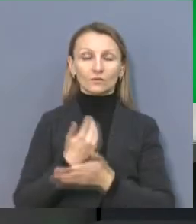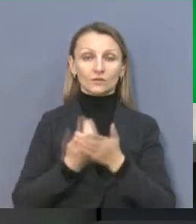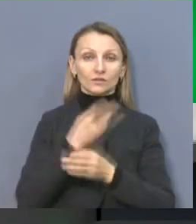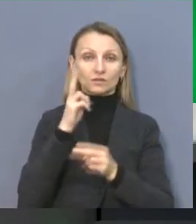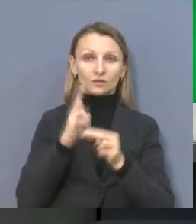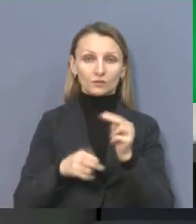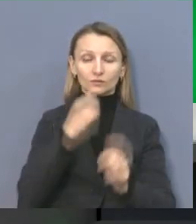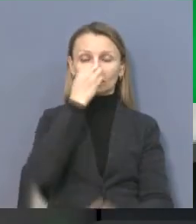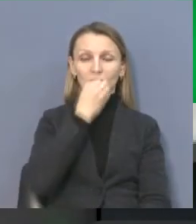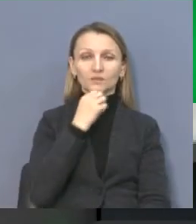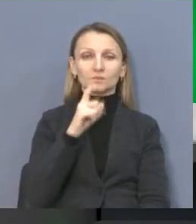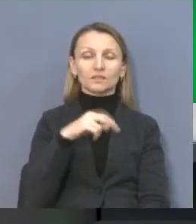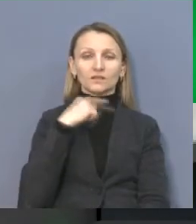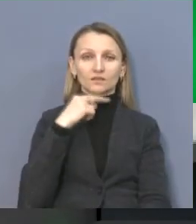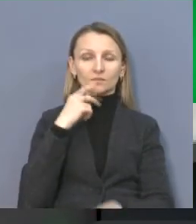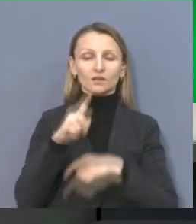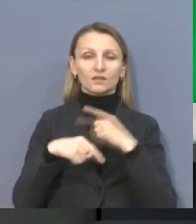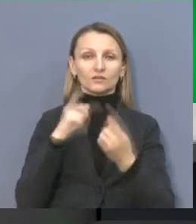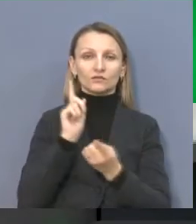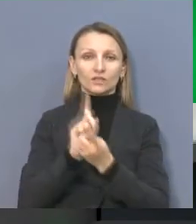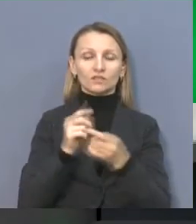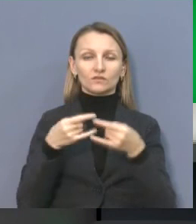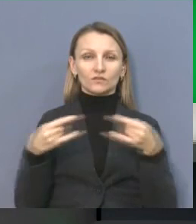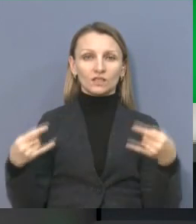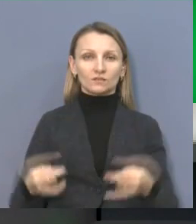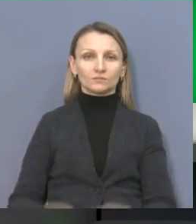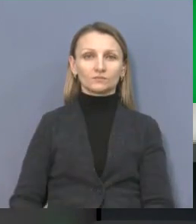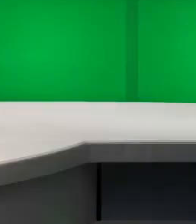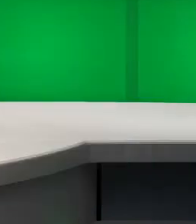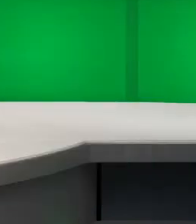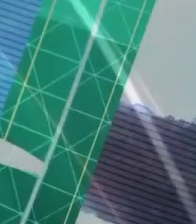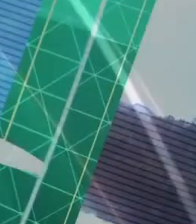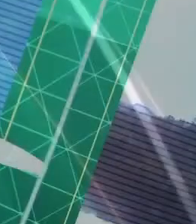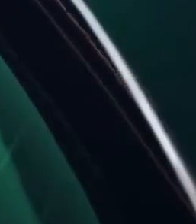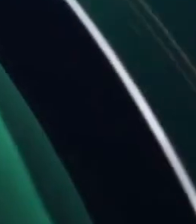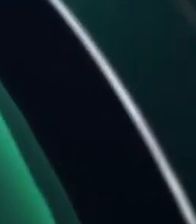нас всё в студии работали санёк ужаса рва и людмила и 100 до встречи в эфире